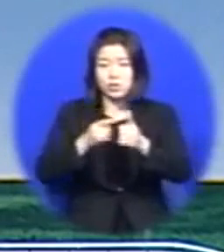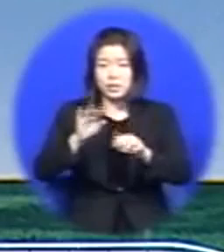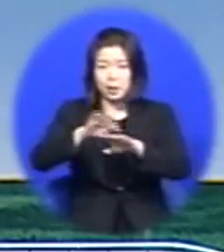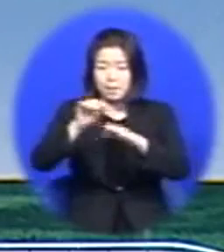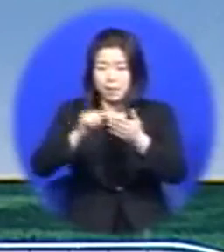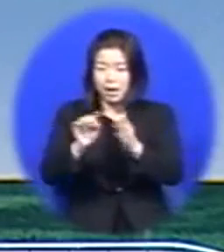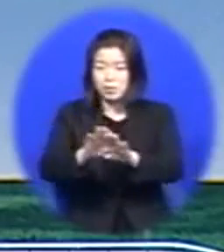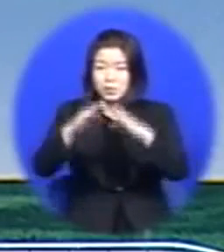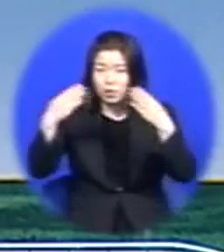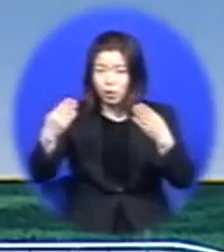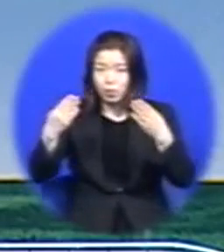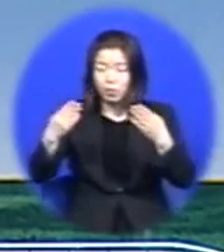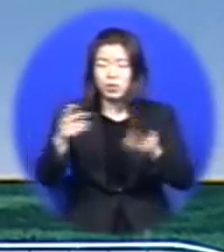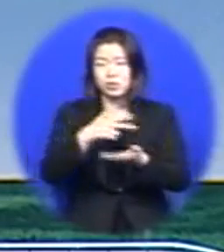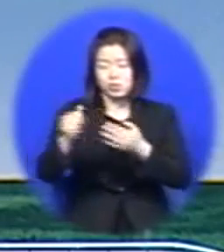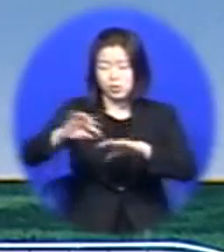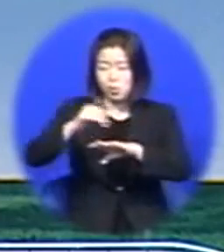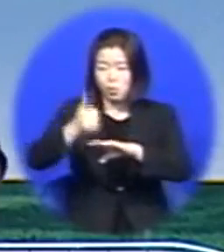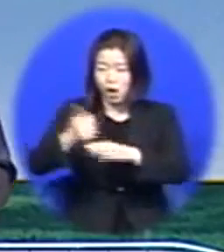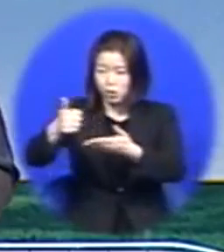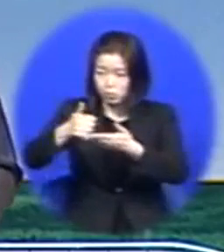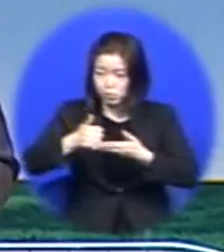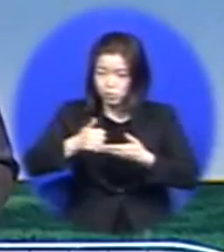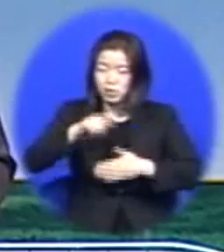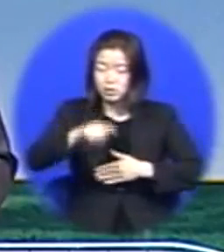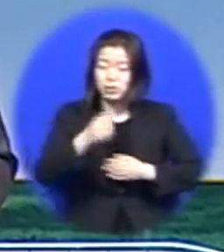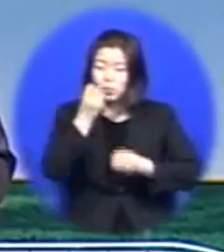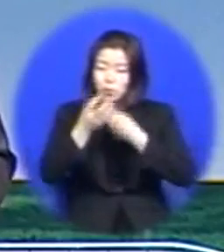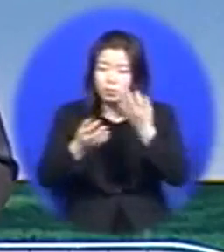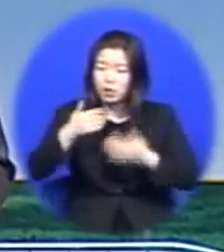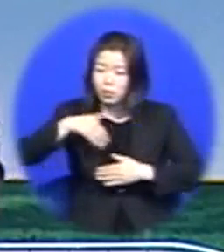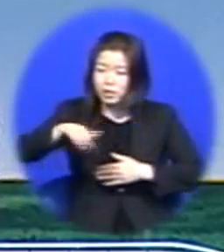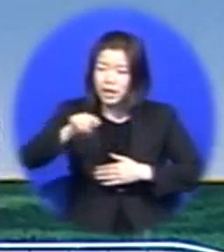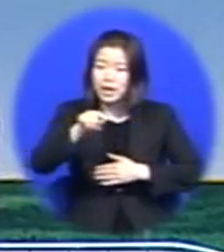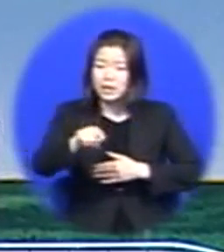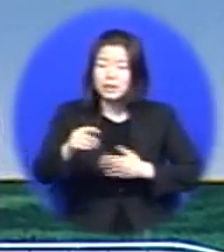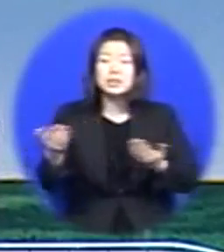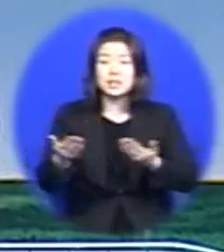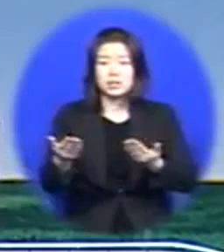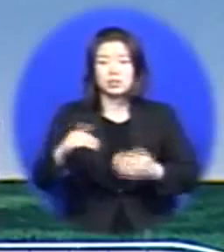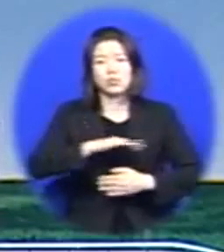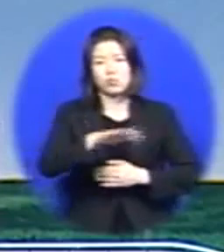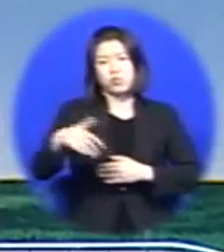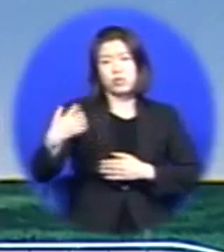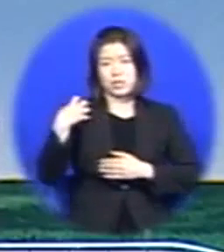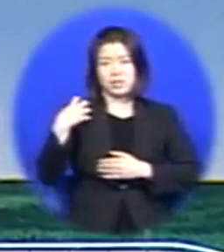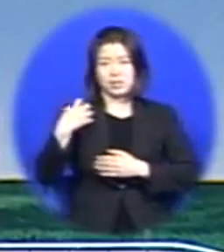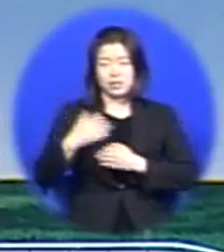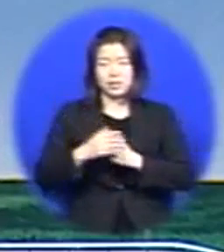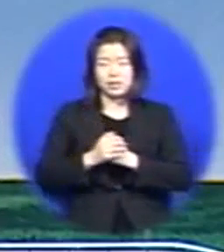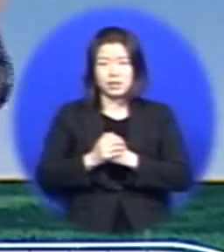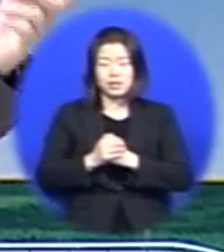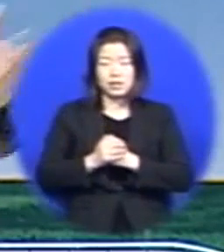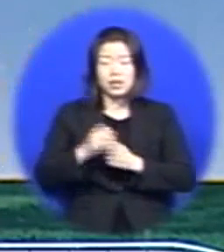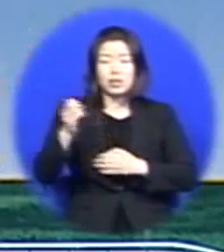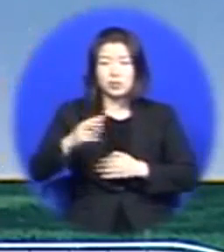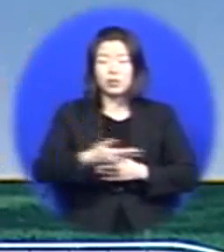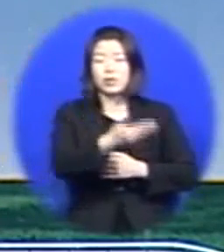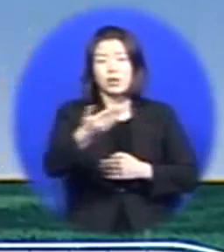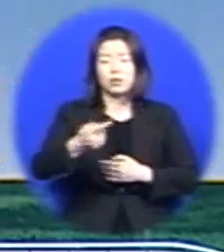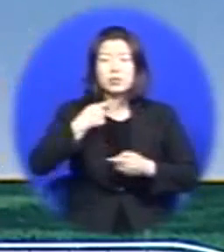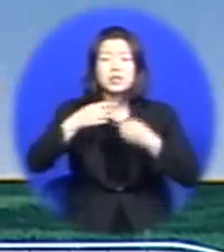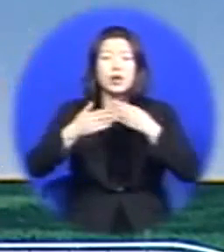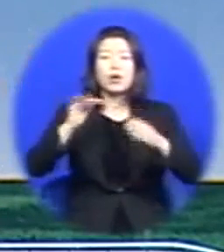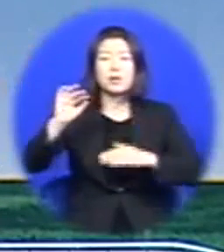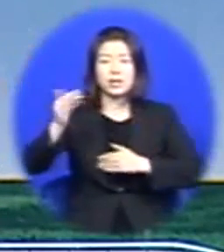그리고 정말 주님을 왕으로 내가 모시고 그것을 고백하고 나가는 일은 우리가 해야 하는 것입니다. 그리고 여러분이 경험하게